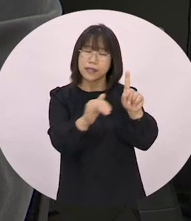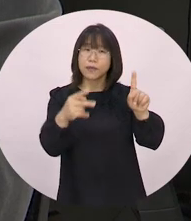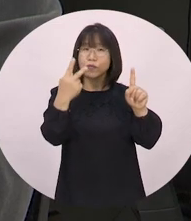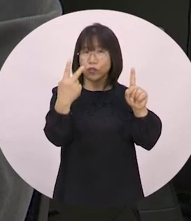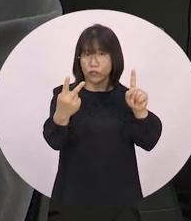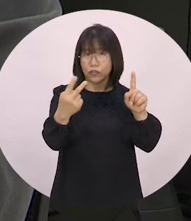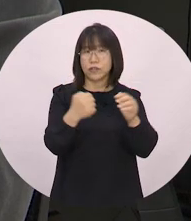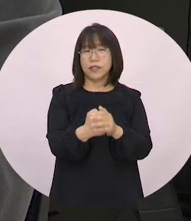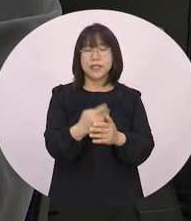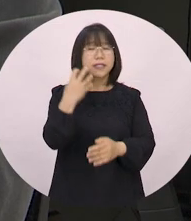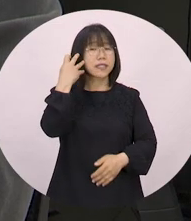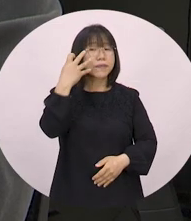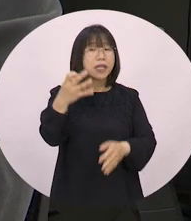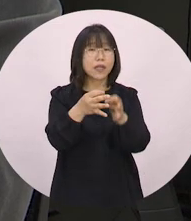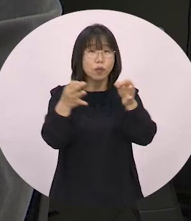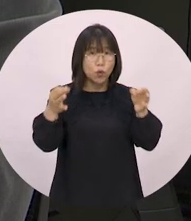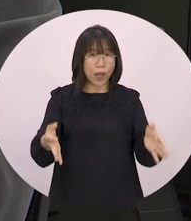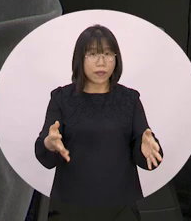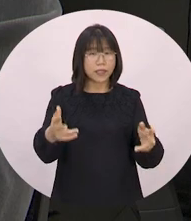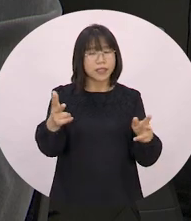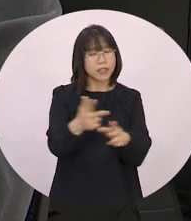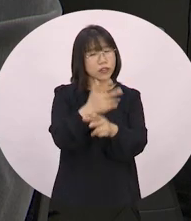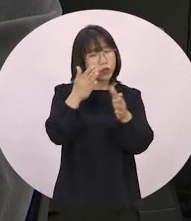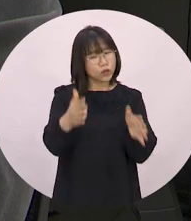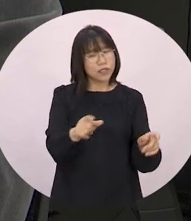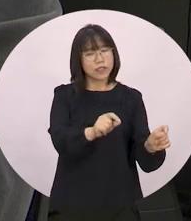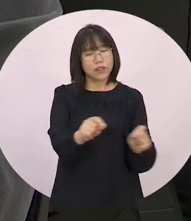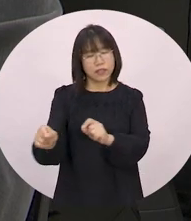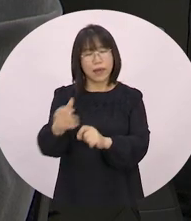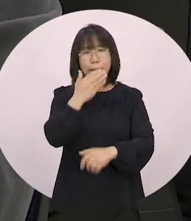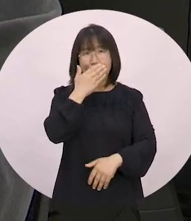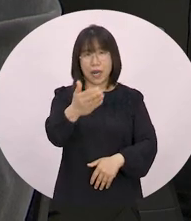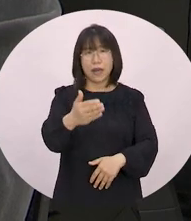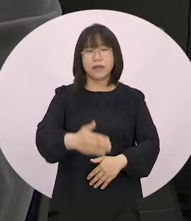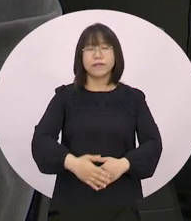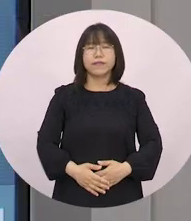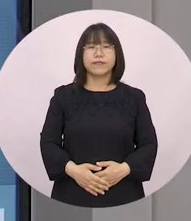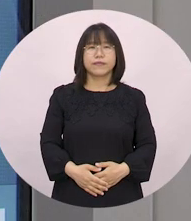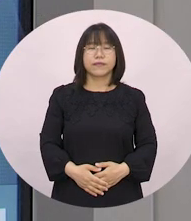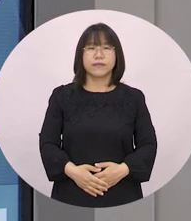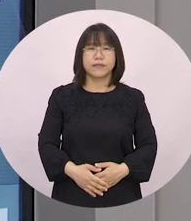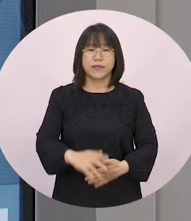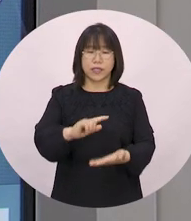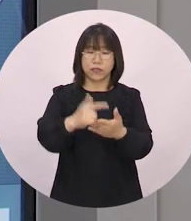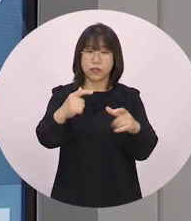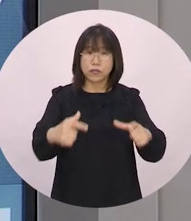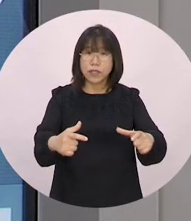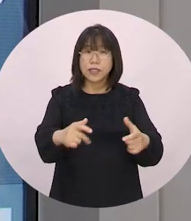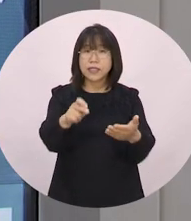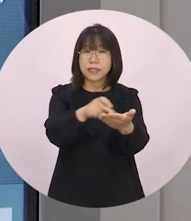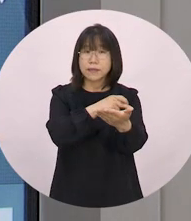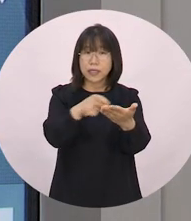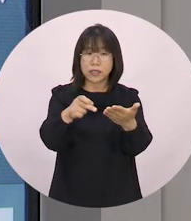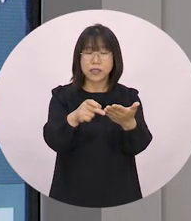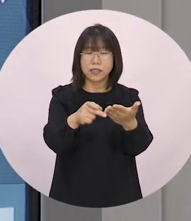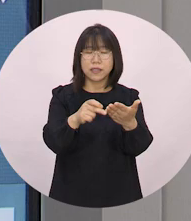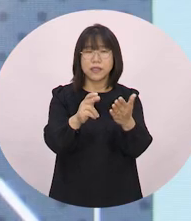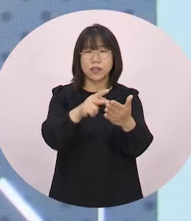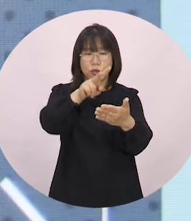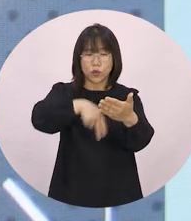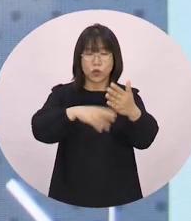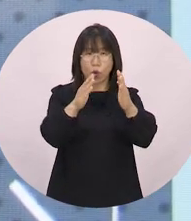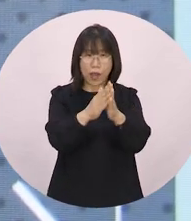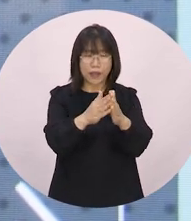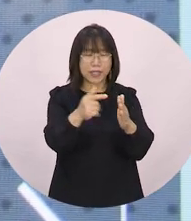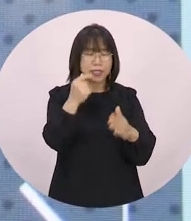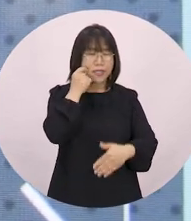14일간 대출할 수 있으며 일주일 후에 영장도 가능합니다 강서구는 스마트 도서관에 인기 대출